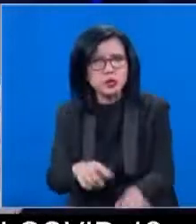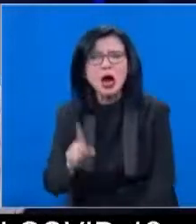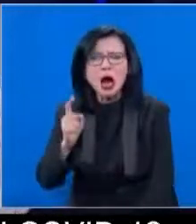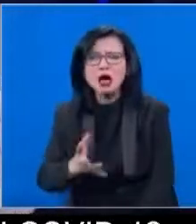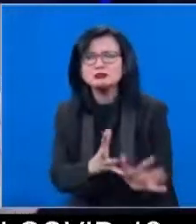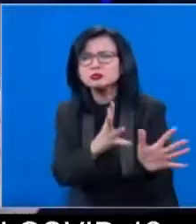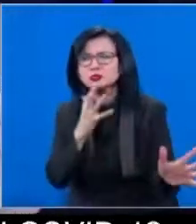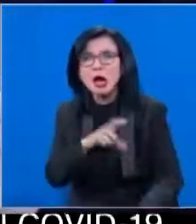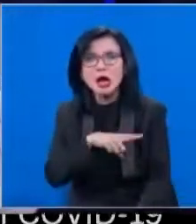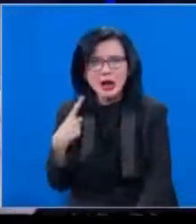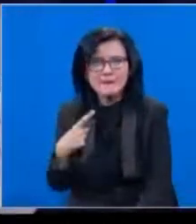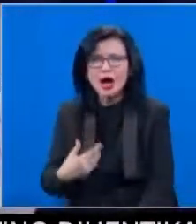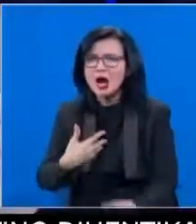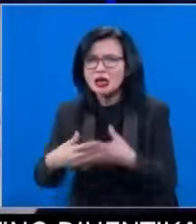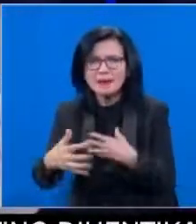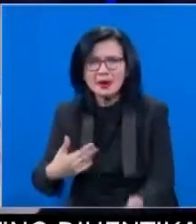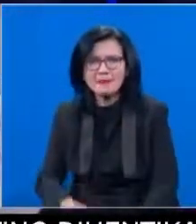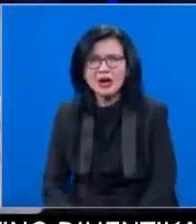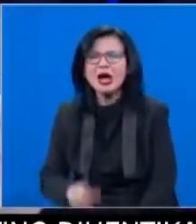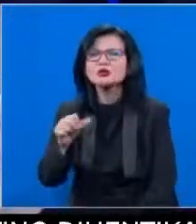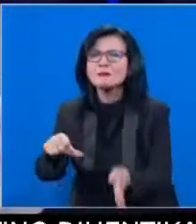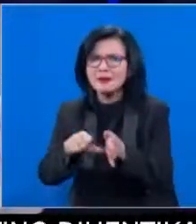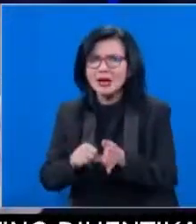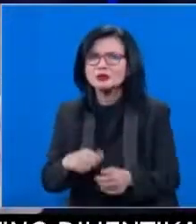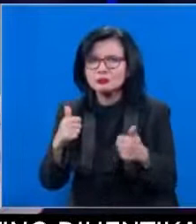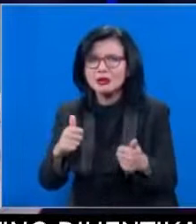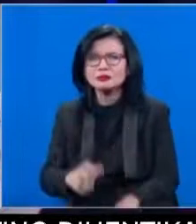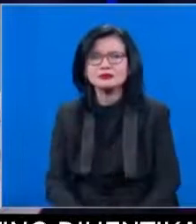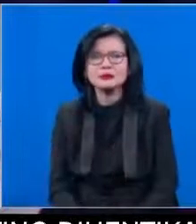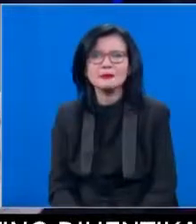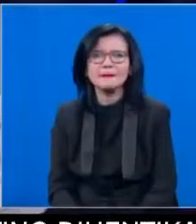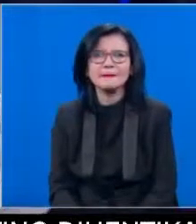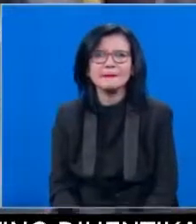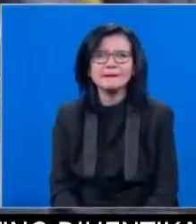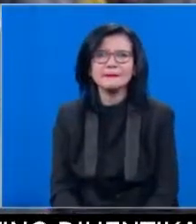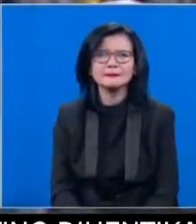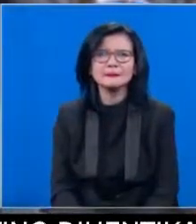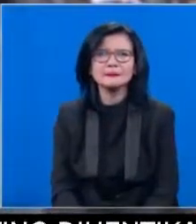antre berjam-jam warga mengaku sangat terbantu dengan adanya operasi pasar ini